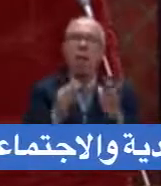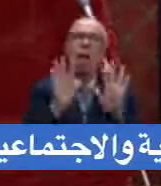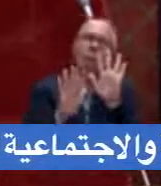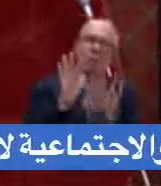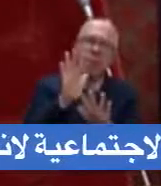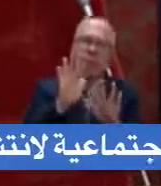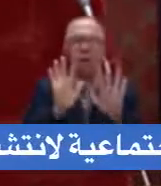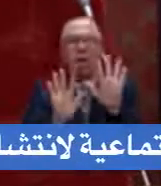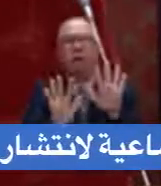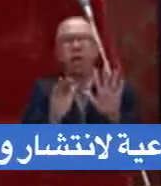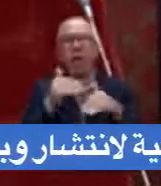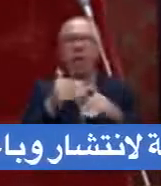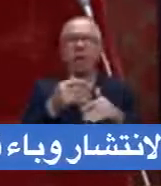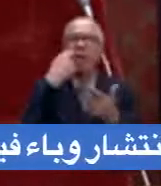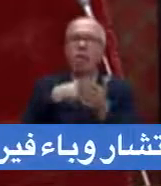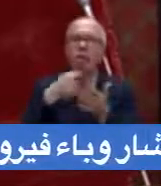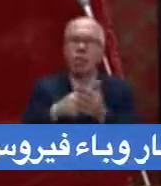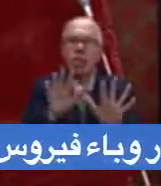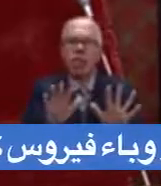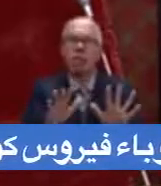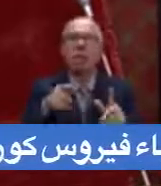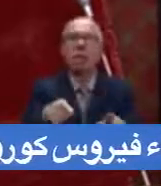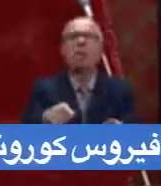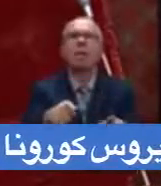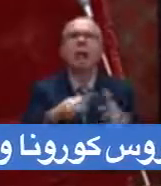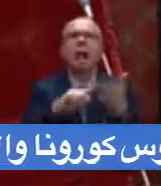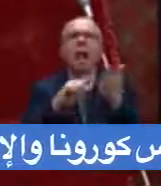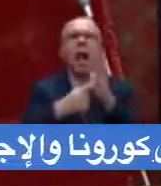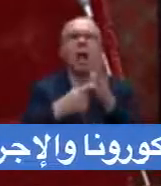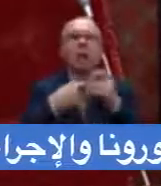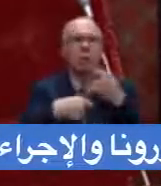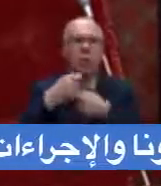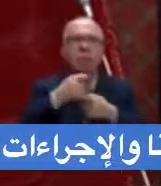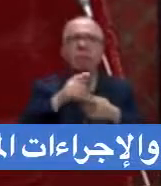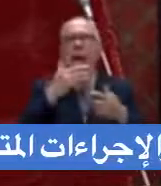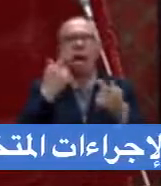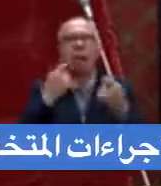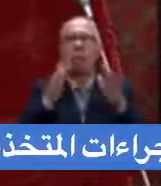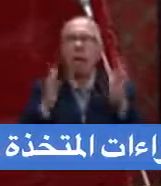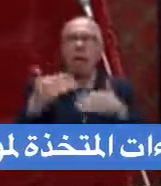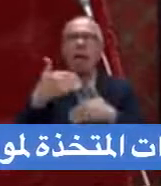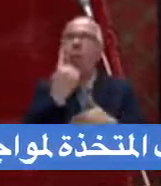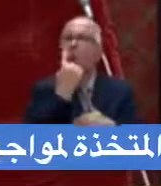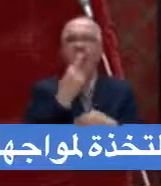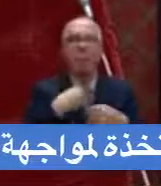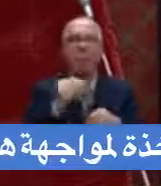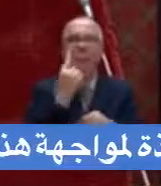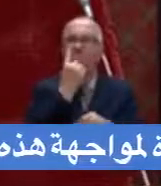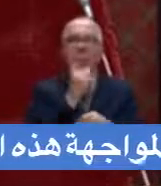يشريو. الا غادي يشريو عند مول البيسري وعند البائع الصغير غادي يشريو 10 ماشي بالوحده. بالنسبه